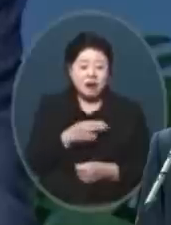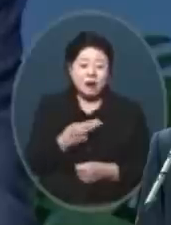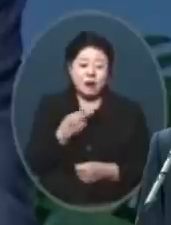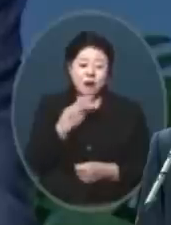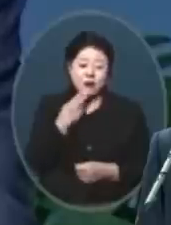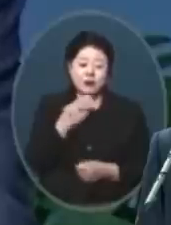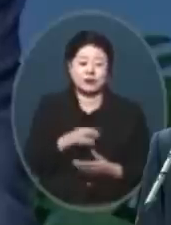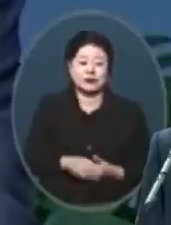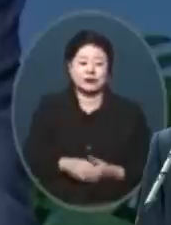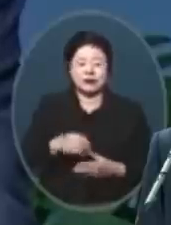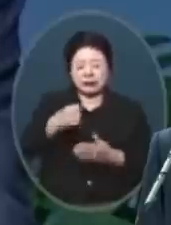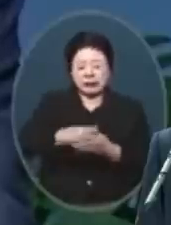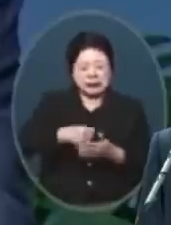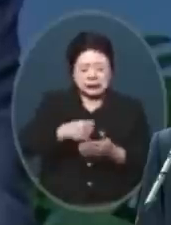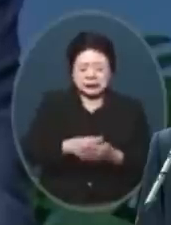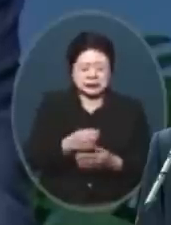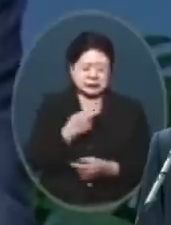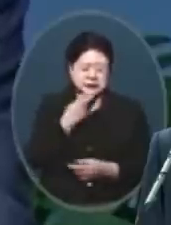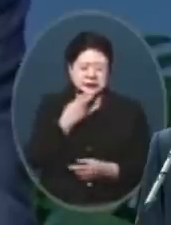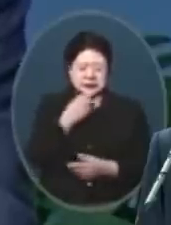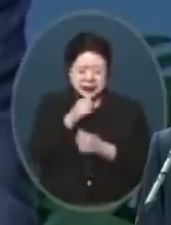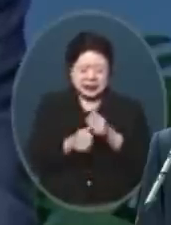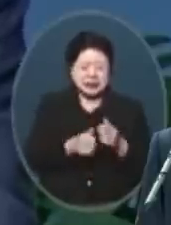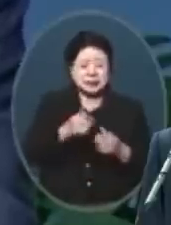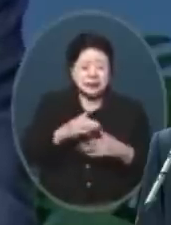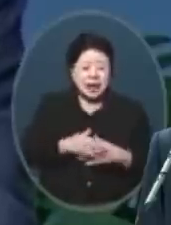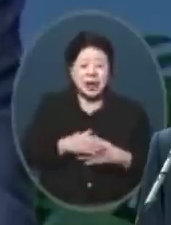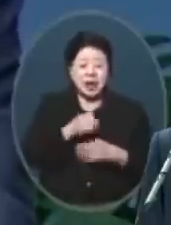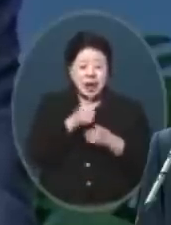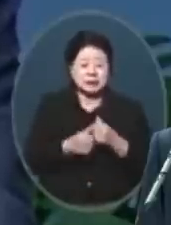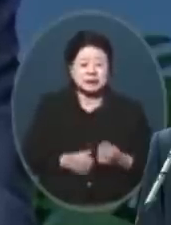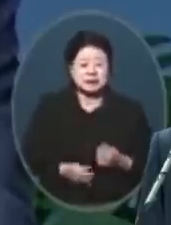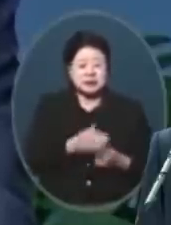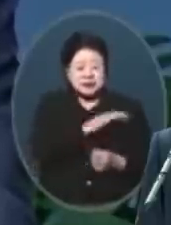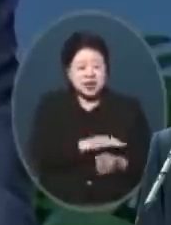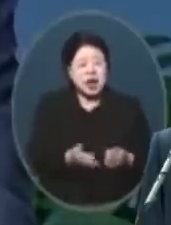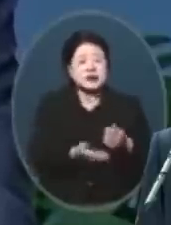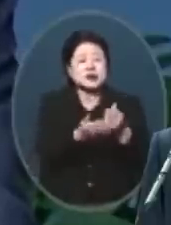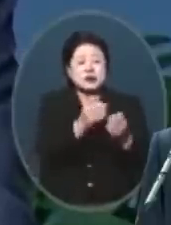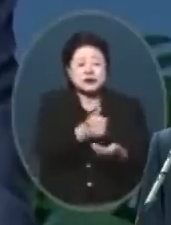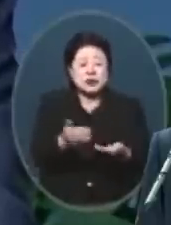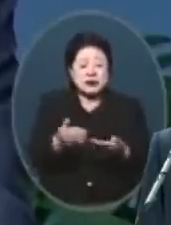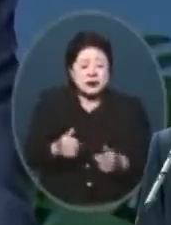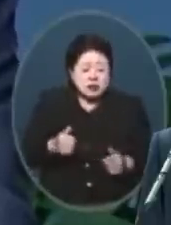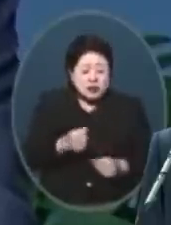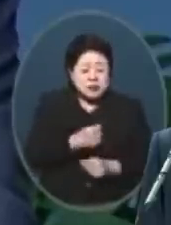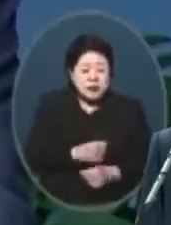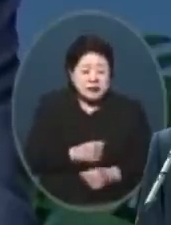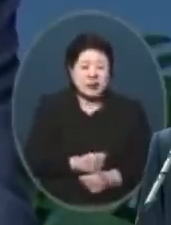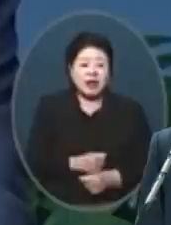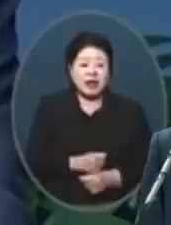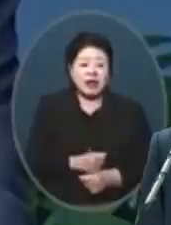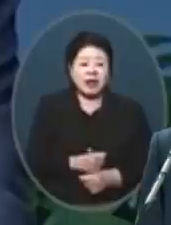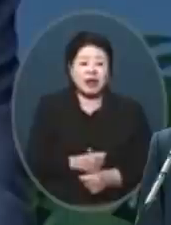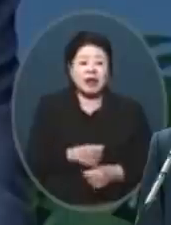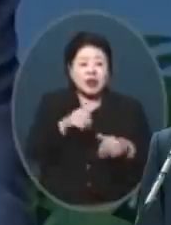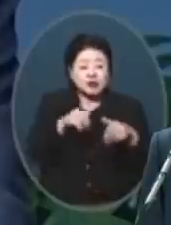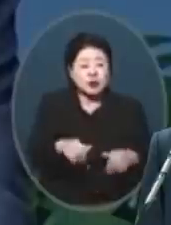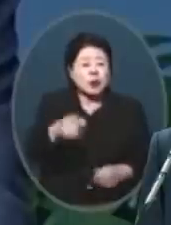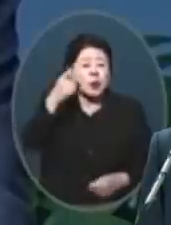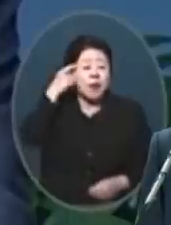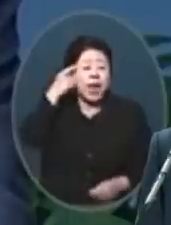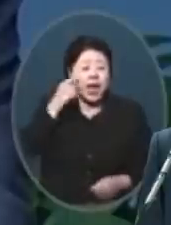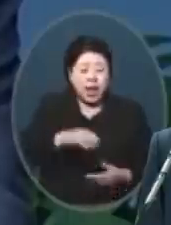하나님 앞에서 탄식하지 않았습니다. 하나님, 우리가 하나님을 섬기고 주의 사업을 한 종을 이렇게